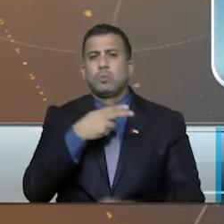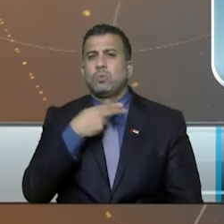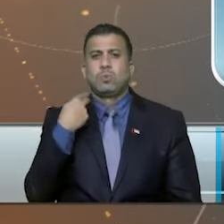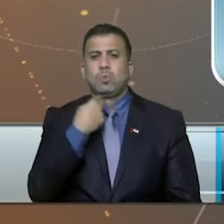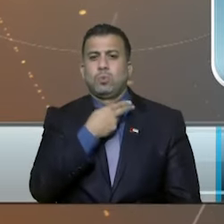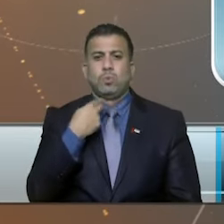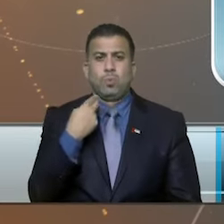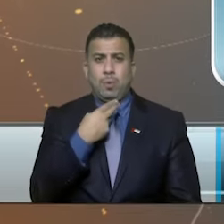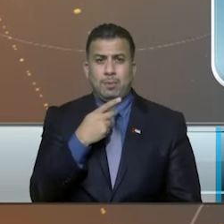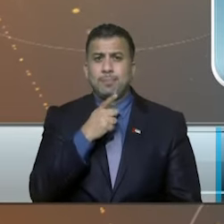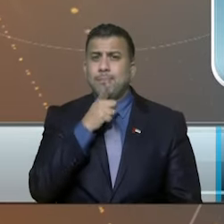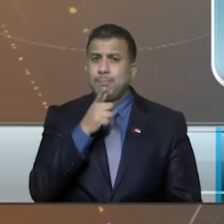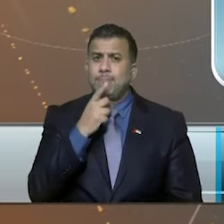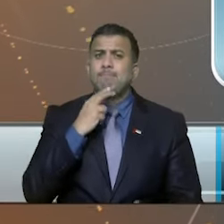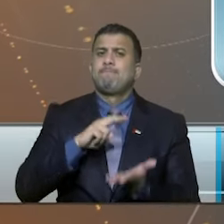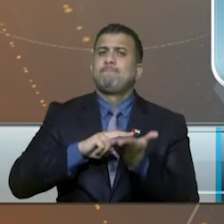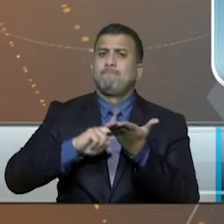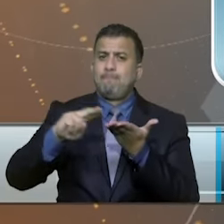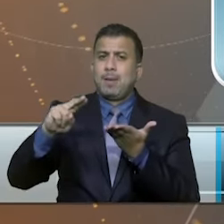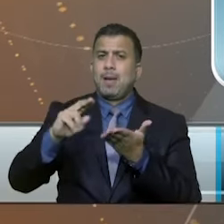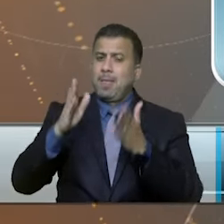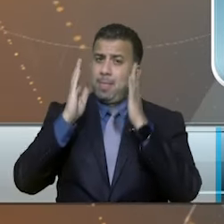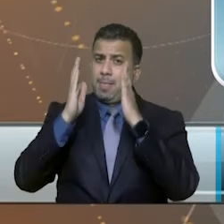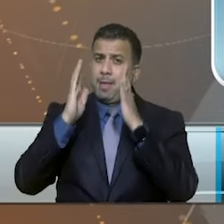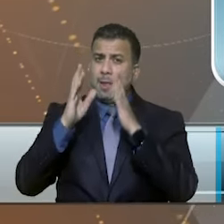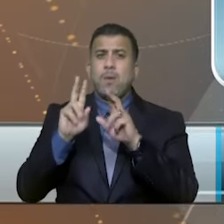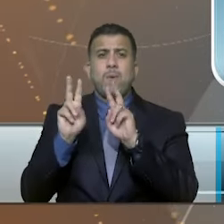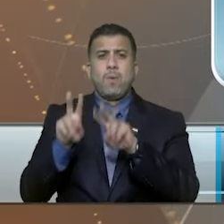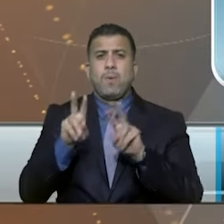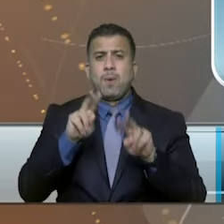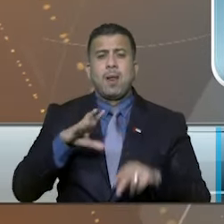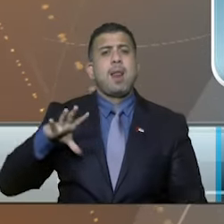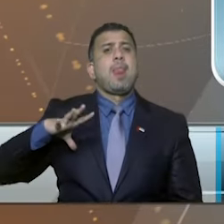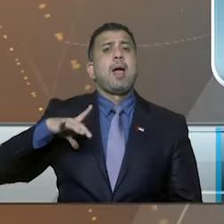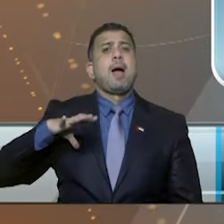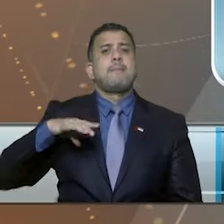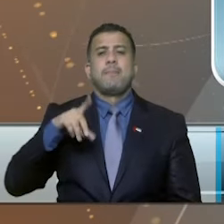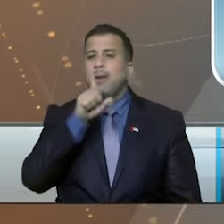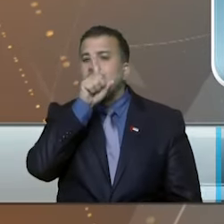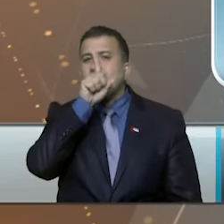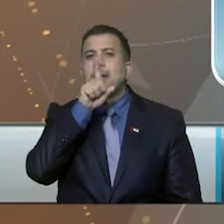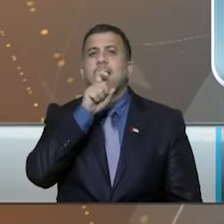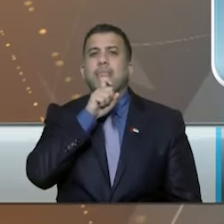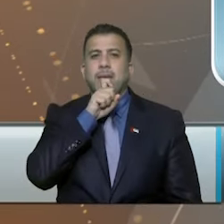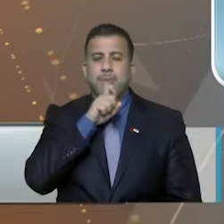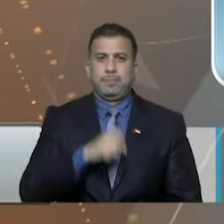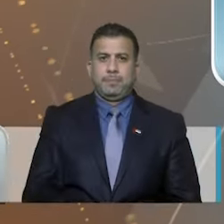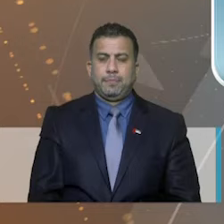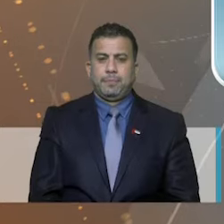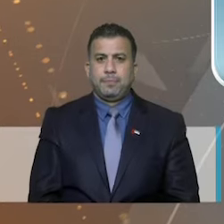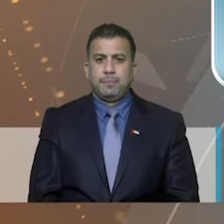رئيس مجلس الوزراء رئيس ديوان الرئاسه برقيتي تهنئه مماثلتين الى امير قطر